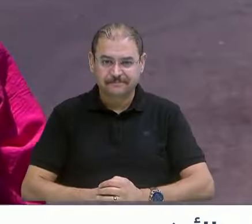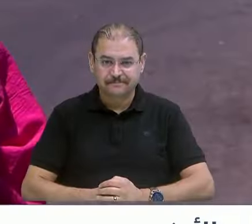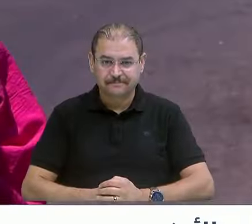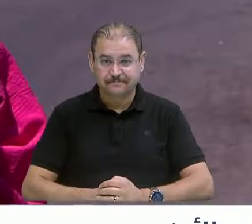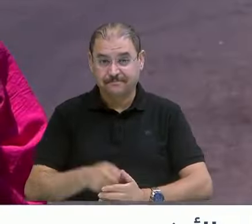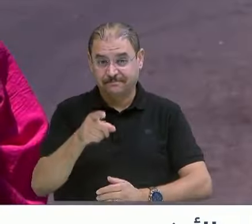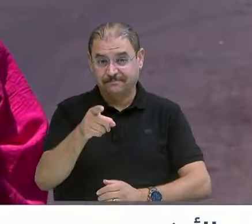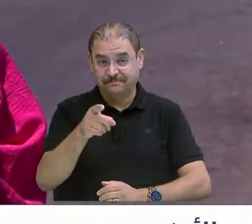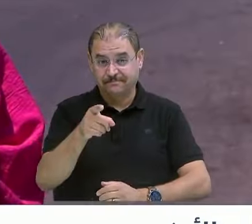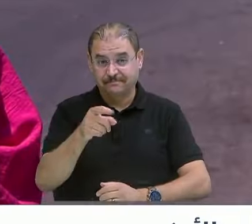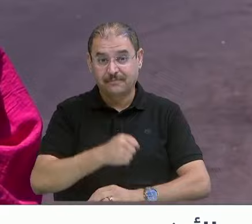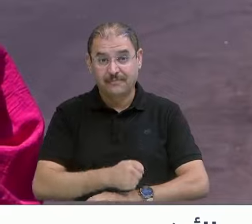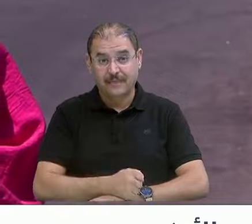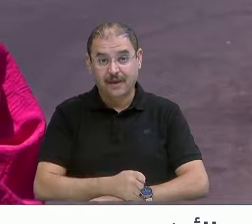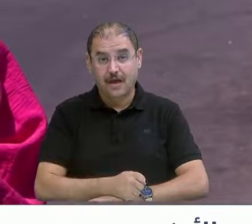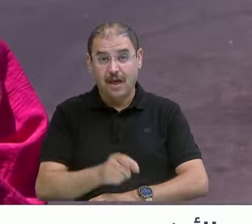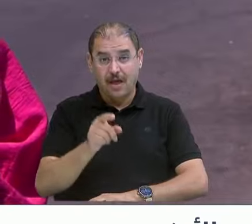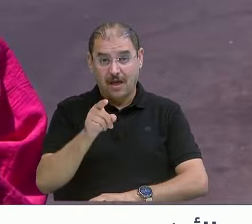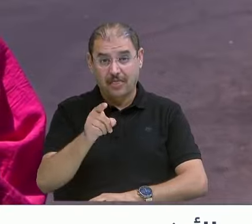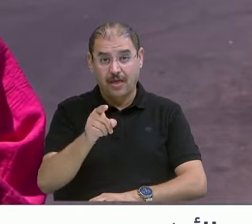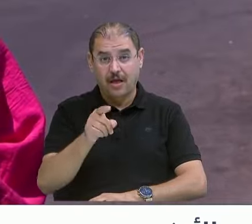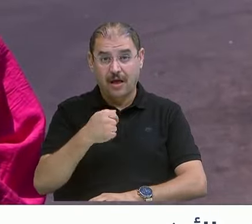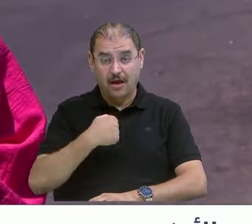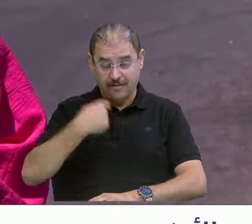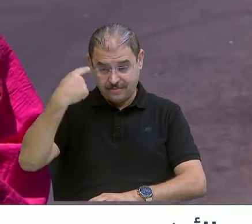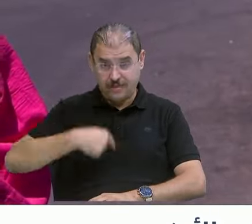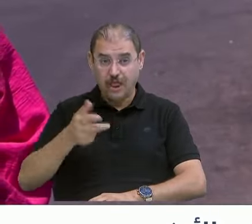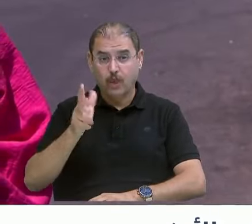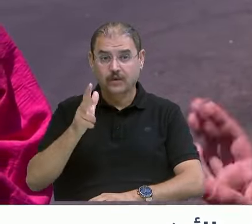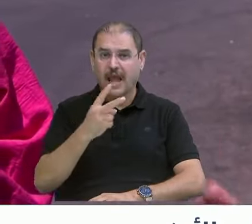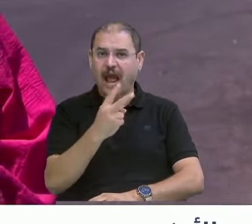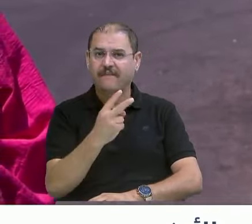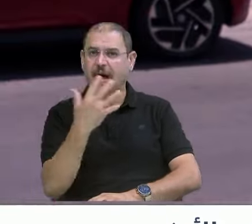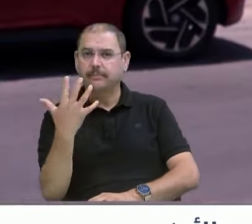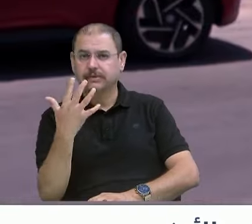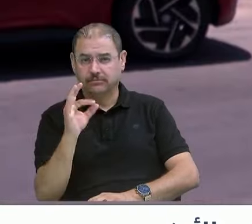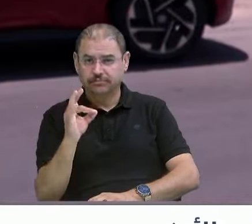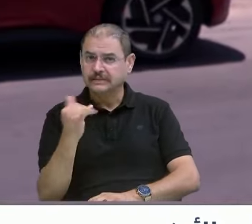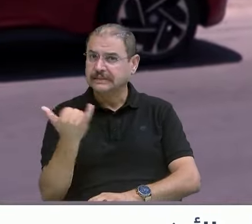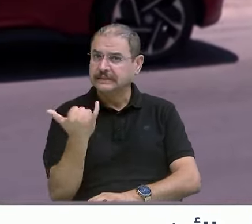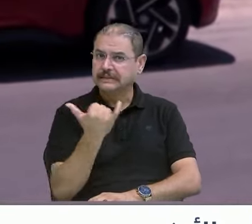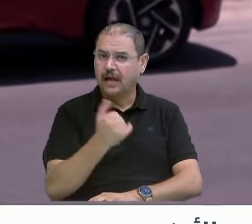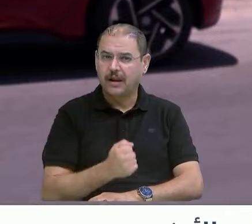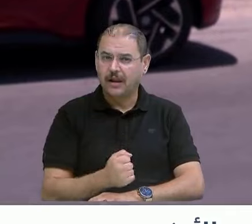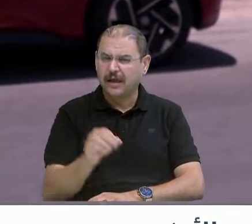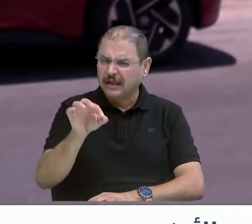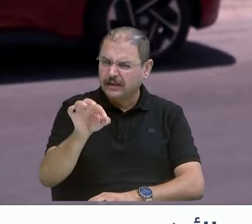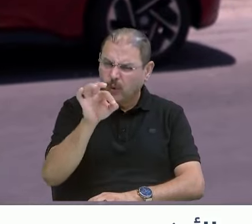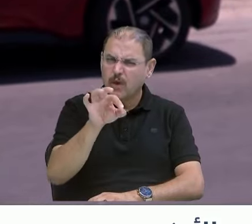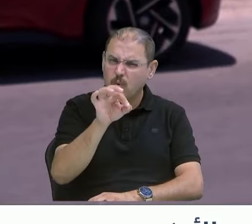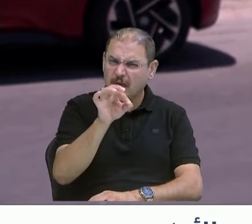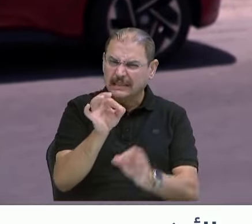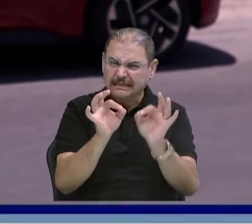كثير منيح اهل من 2005 اللي دارس اللي دارس كثير منيح رح يعرف يجاوب وكله رؤس اقلام بصراحه كان سهل بس في كمان سؤال كانوا